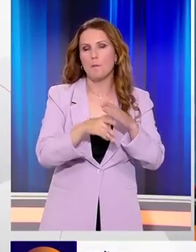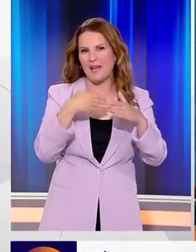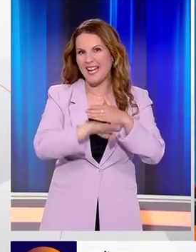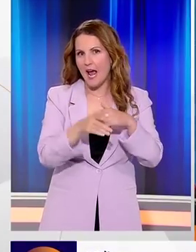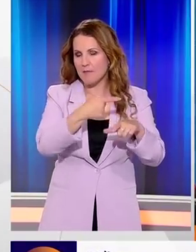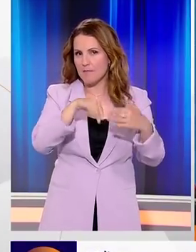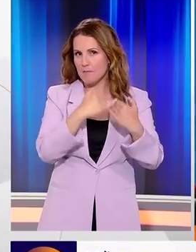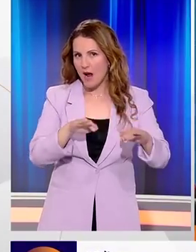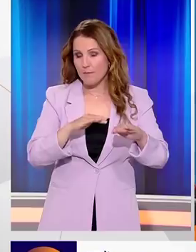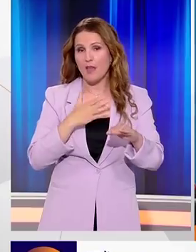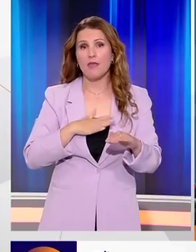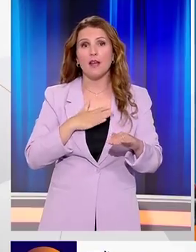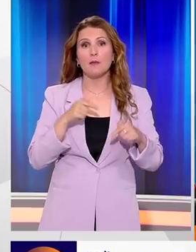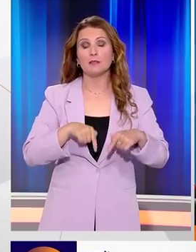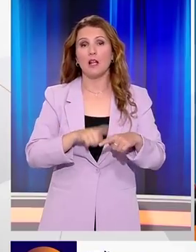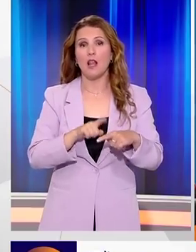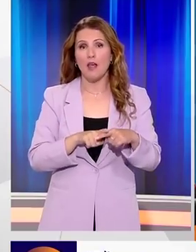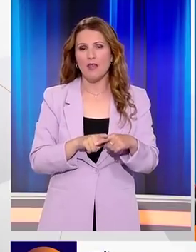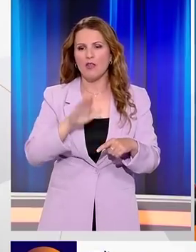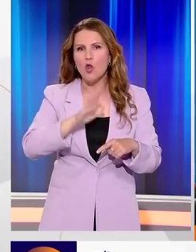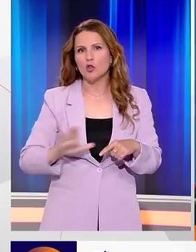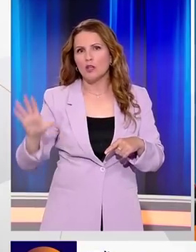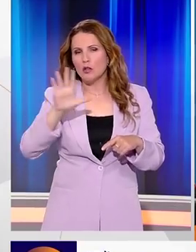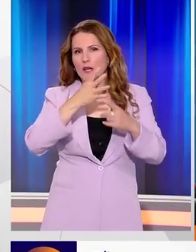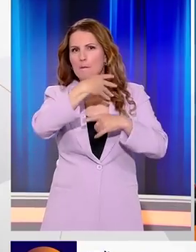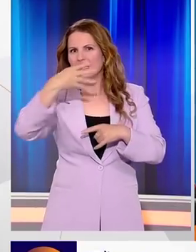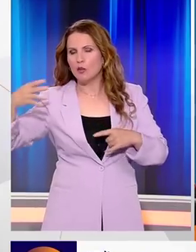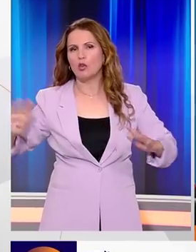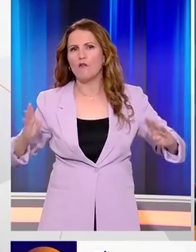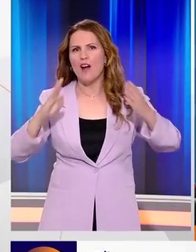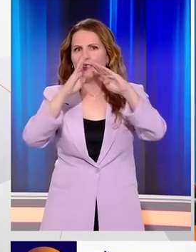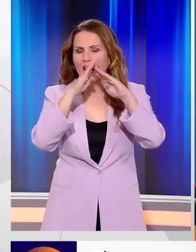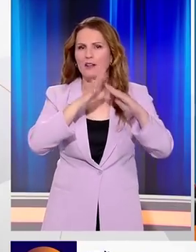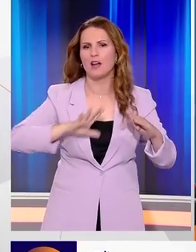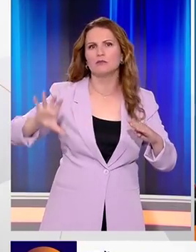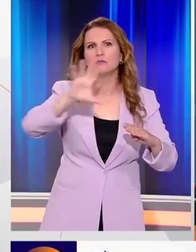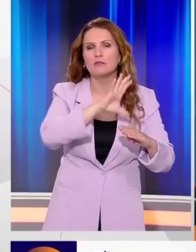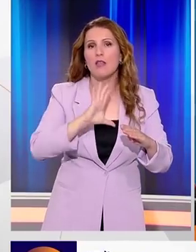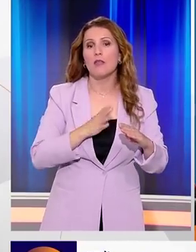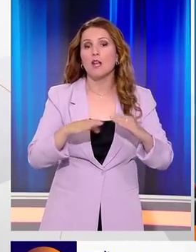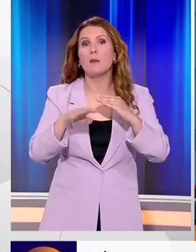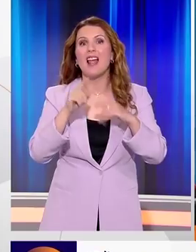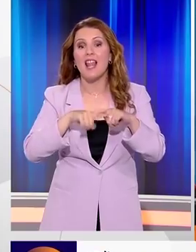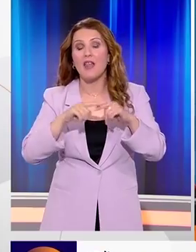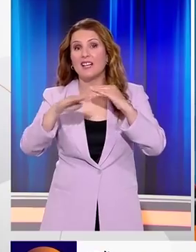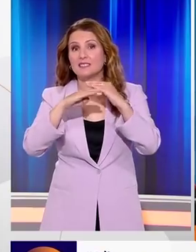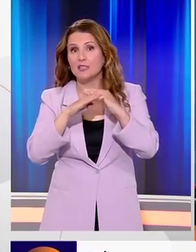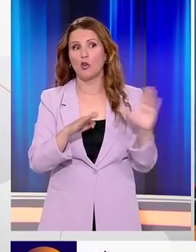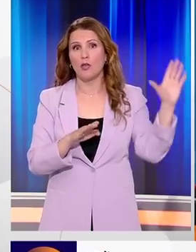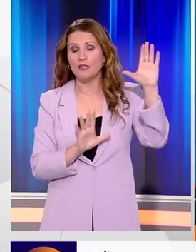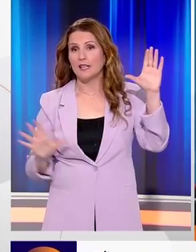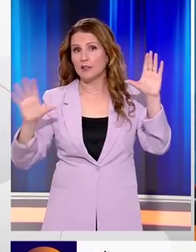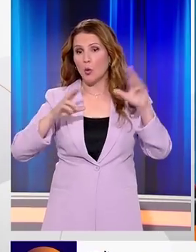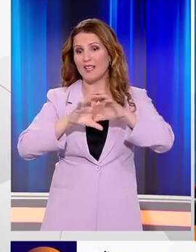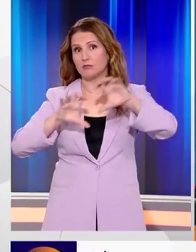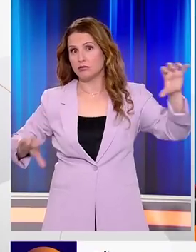γειτονιά μας, η νοτιοανατολική Μεσόγειος αλλά και τα Βαλκάνια, να μην είναι το σύνορο ανάμεσα στη Δύση και στην